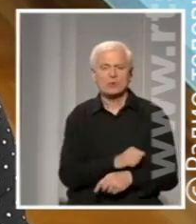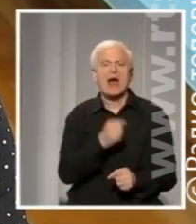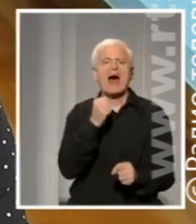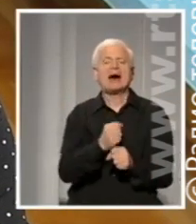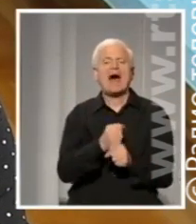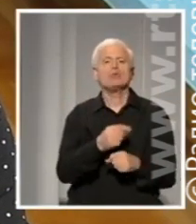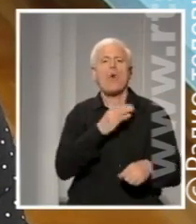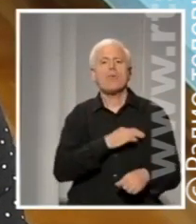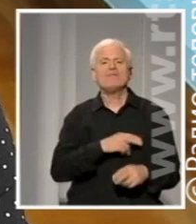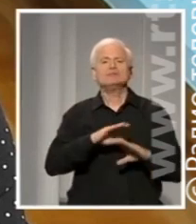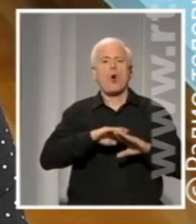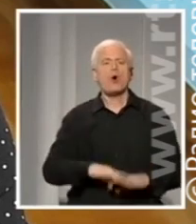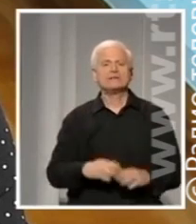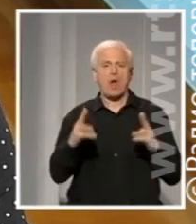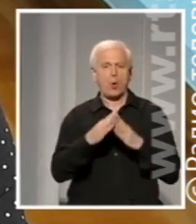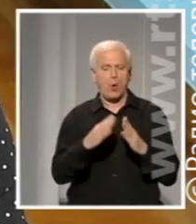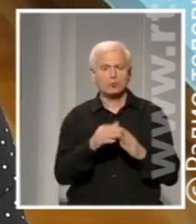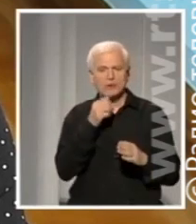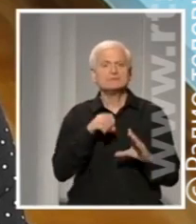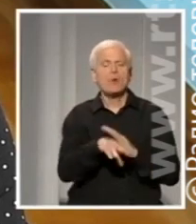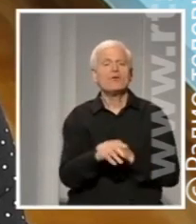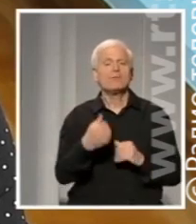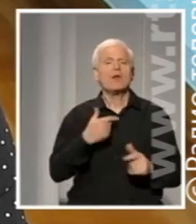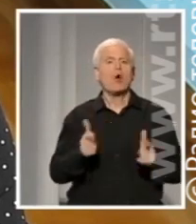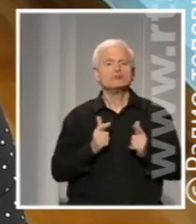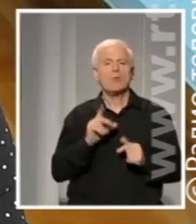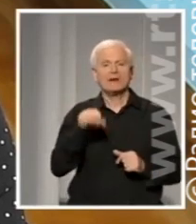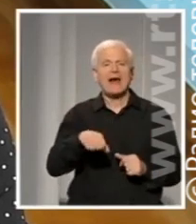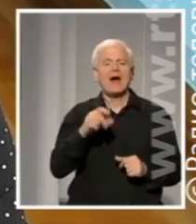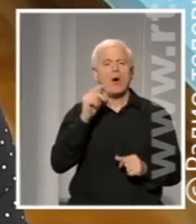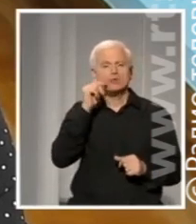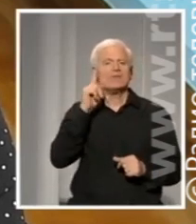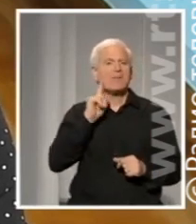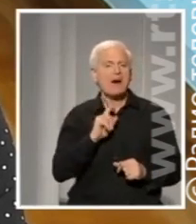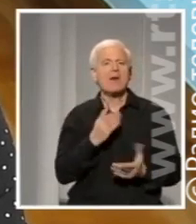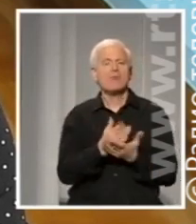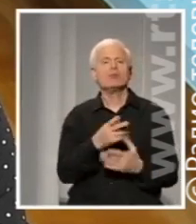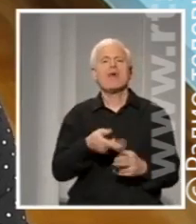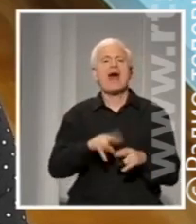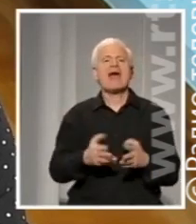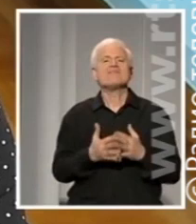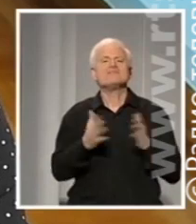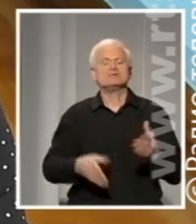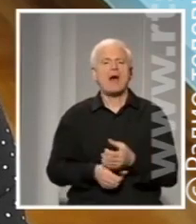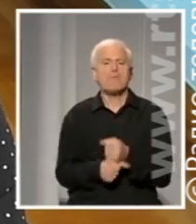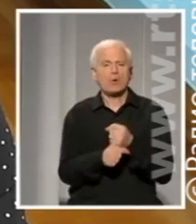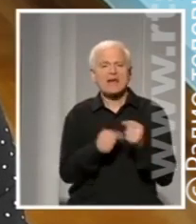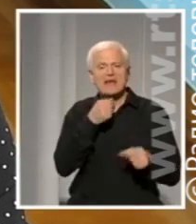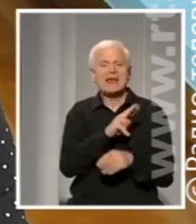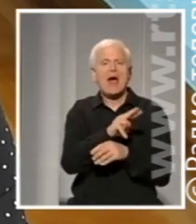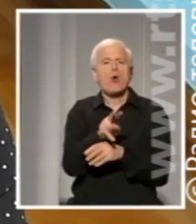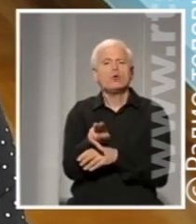obavezu sprovodi od kuće. Tako da od njih očekujemo da budu maksimalna podrška, prvenstveno da iskontrolišu na neki